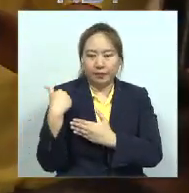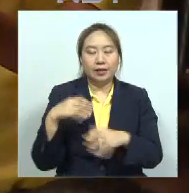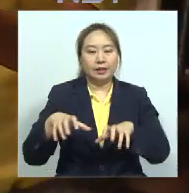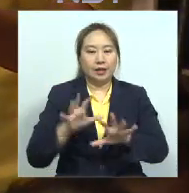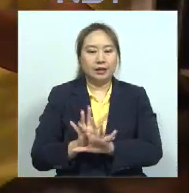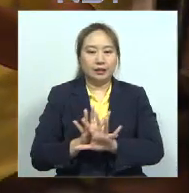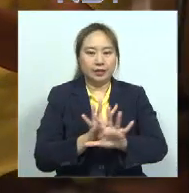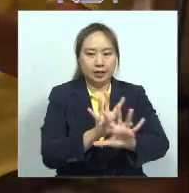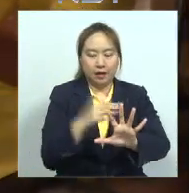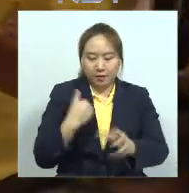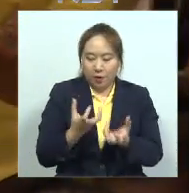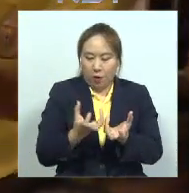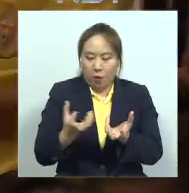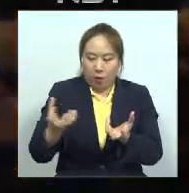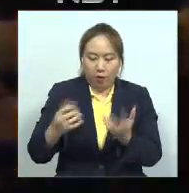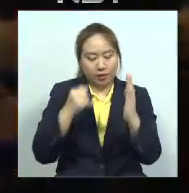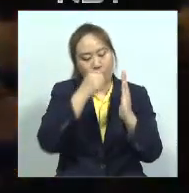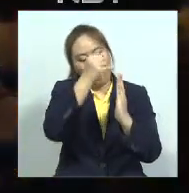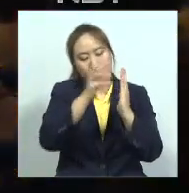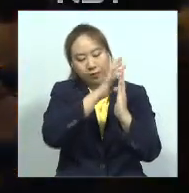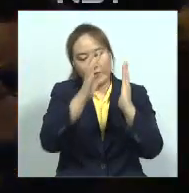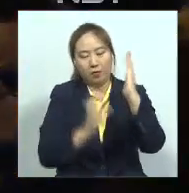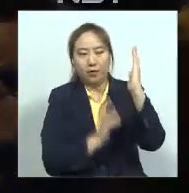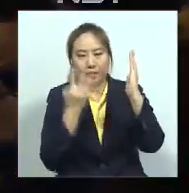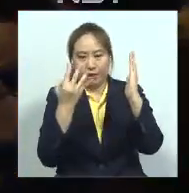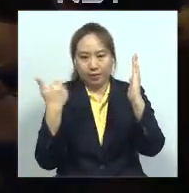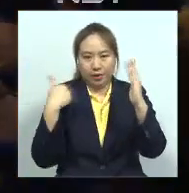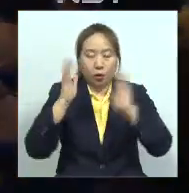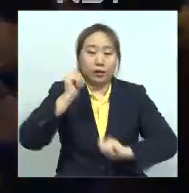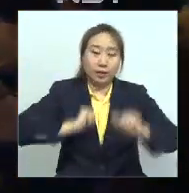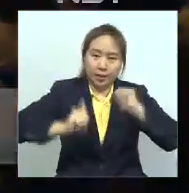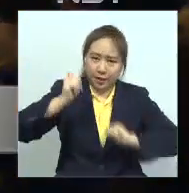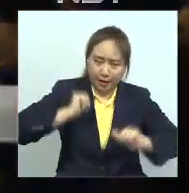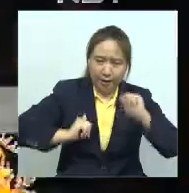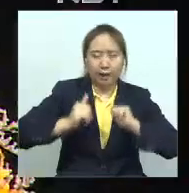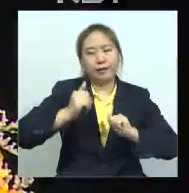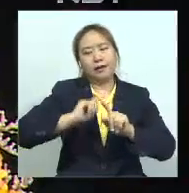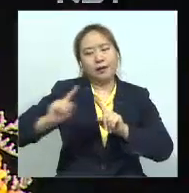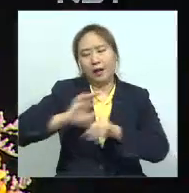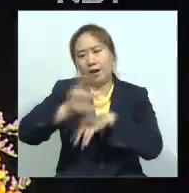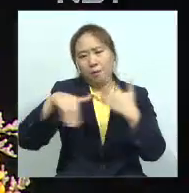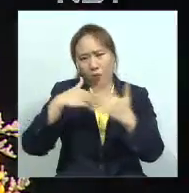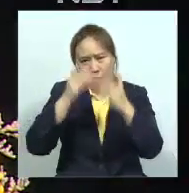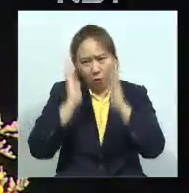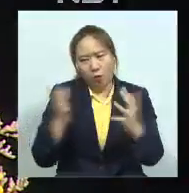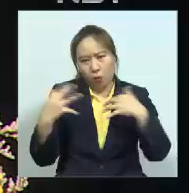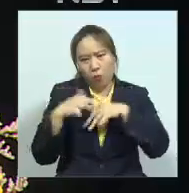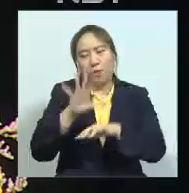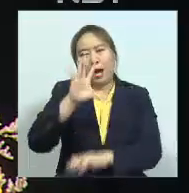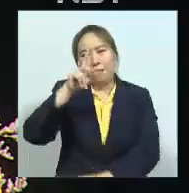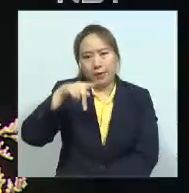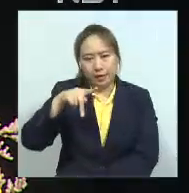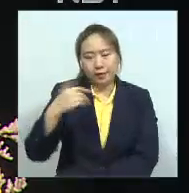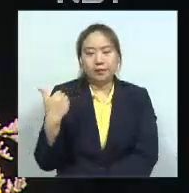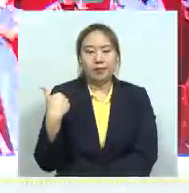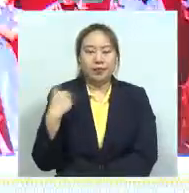นเชิญเครื่องราชสักการะจาก4ภูมิภาคนะครับมีนักแสดงและศิลปินจากทุกสาขาเข้าร่วมการแสดงกว่า 5,000 คนและ